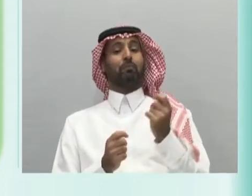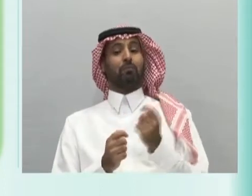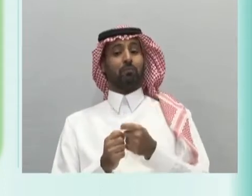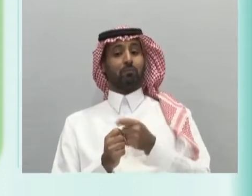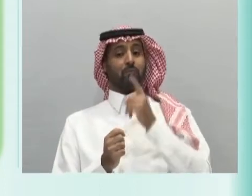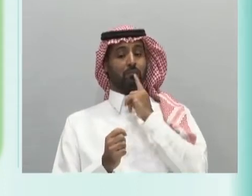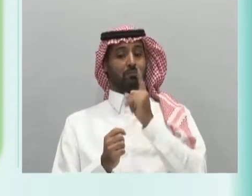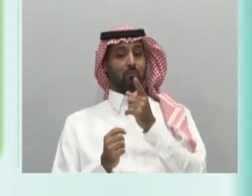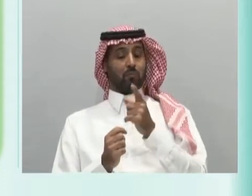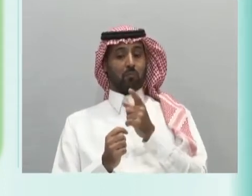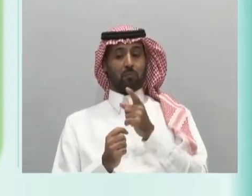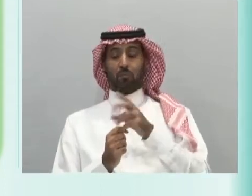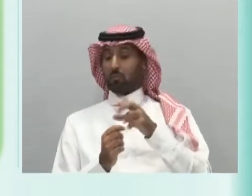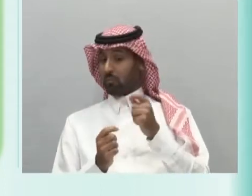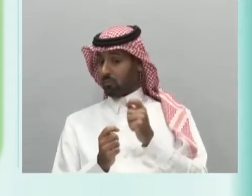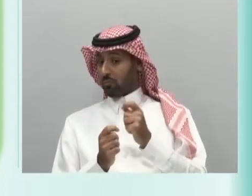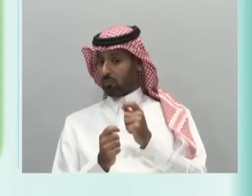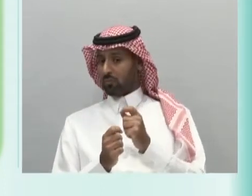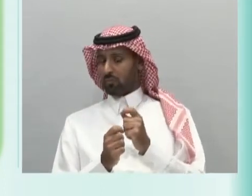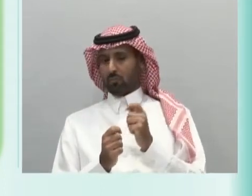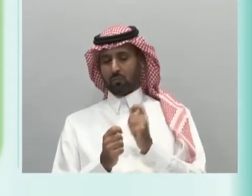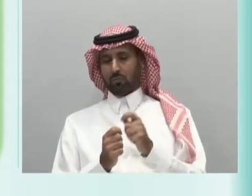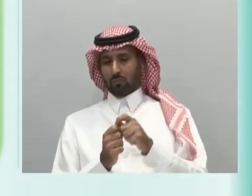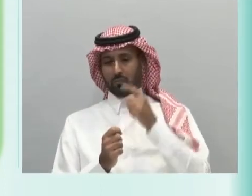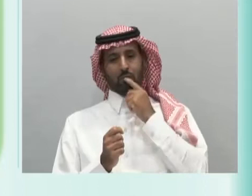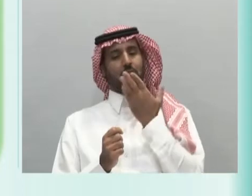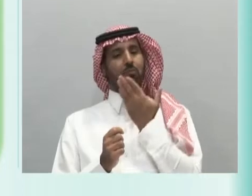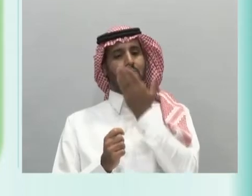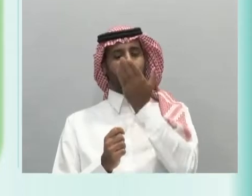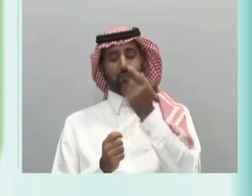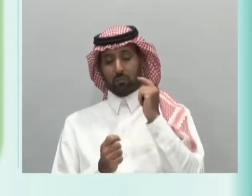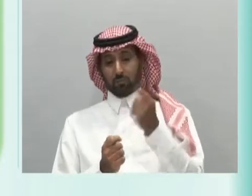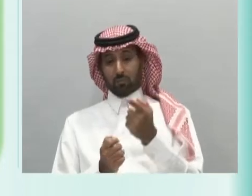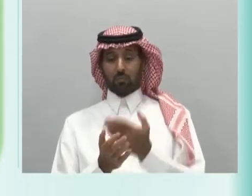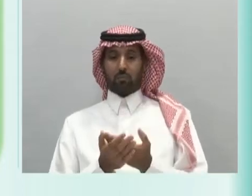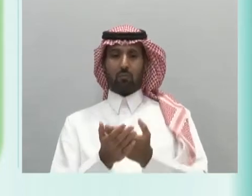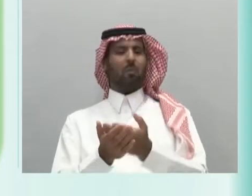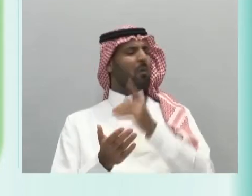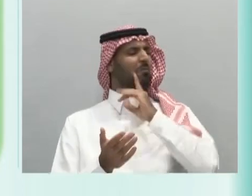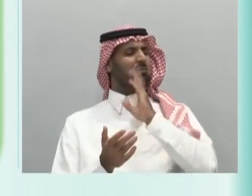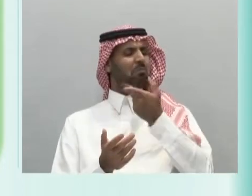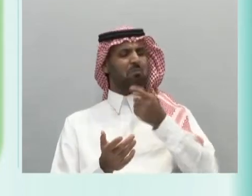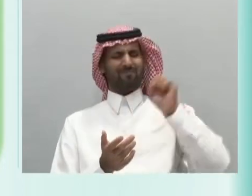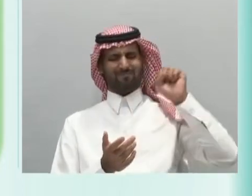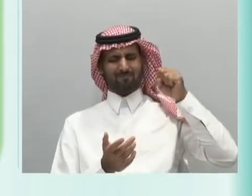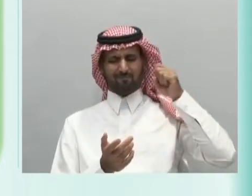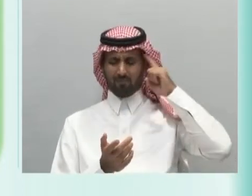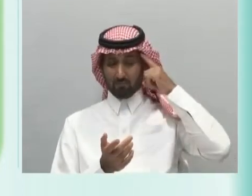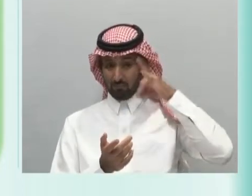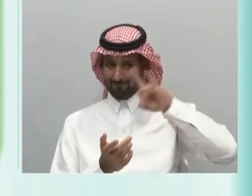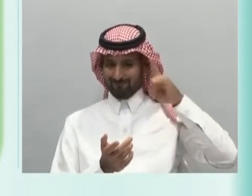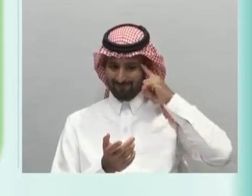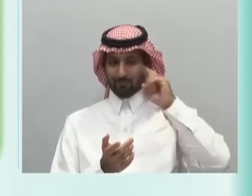decline special, how to make and decline special requests. Okay, كيف ترفض وتوافق regarding